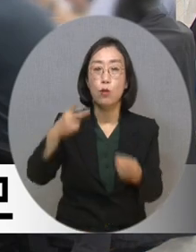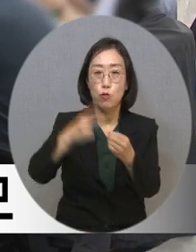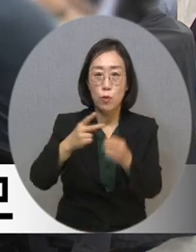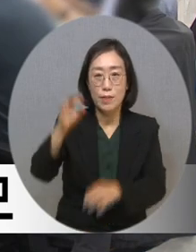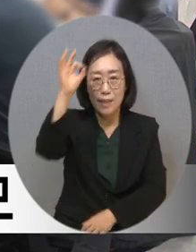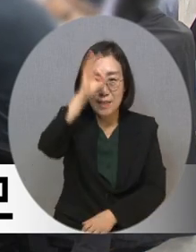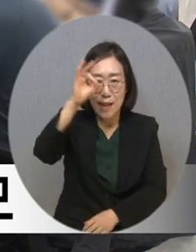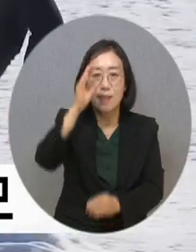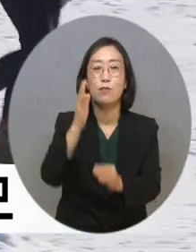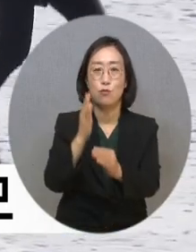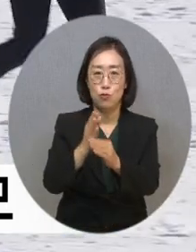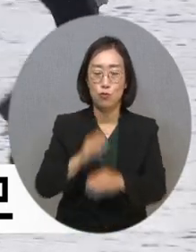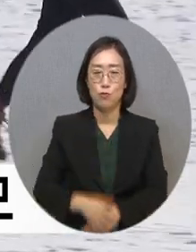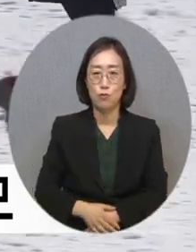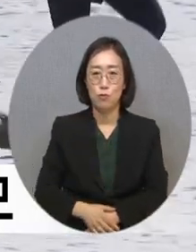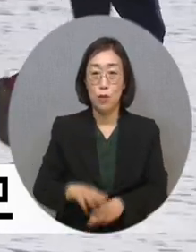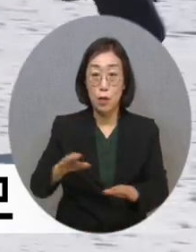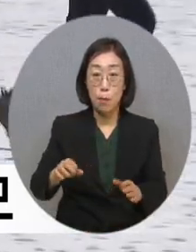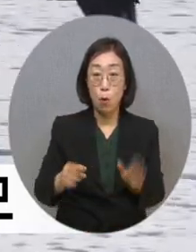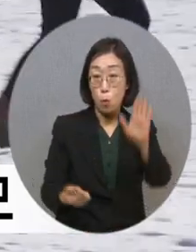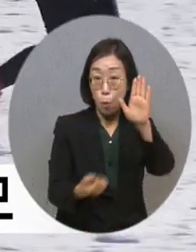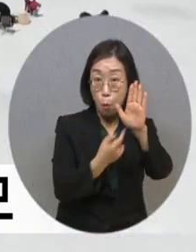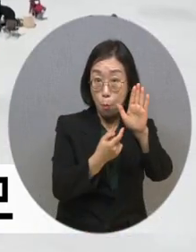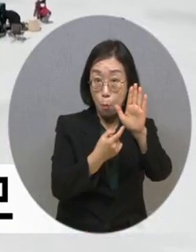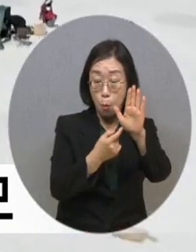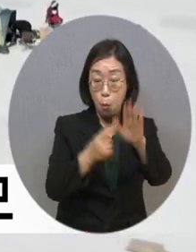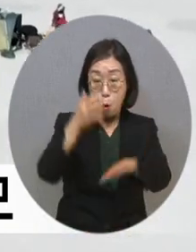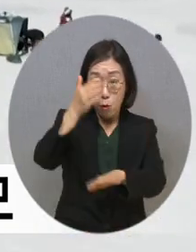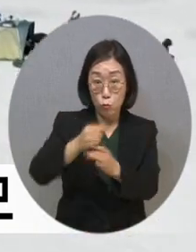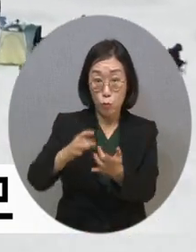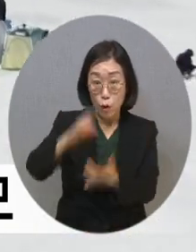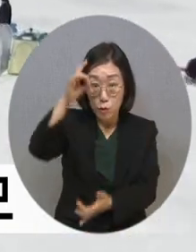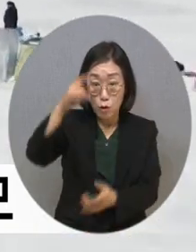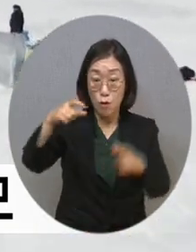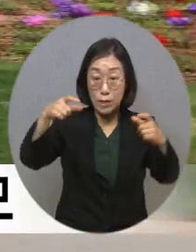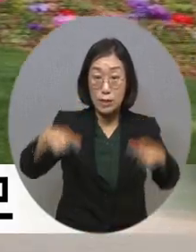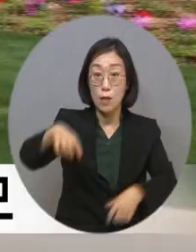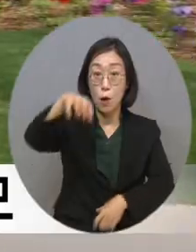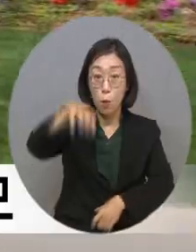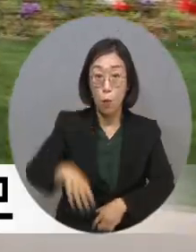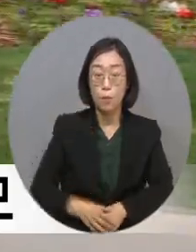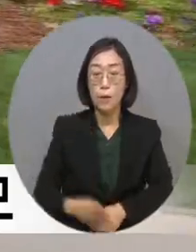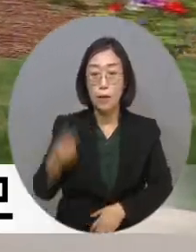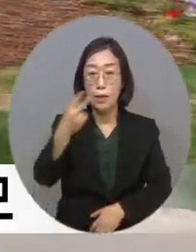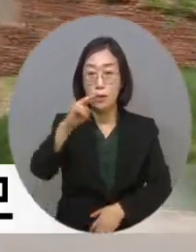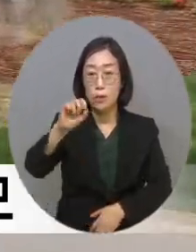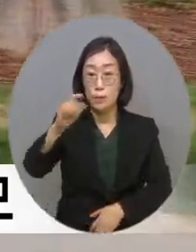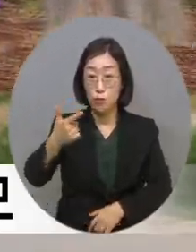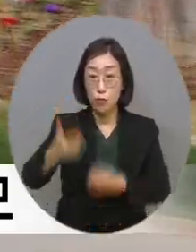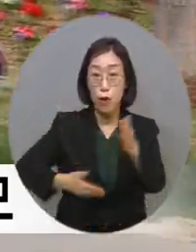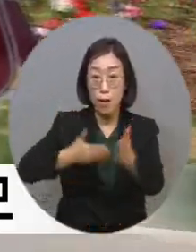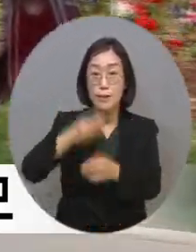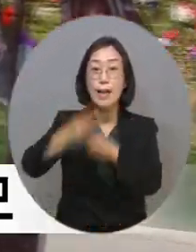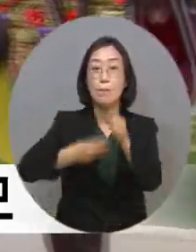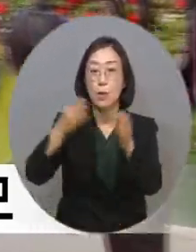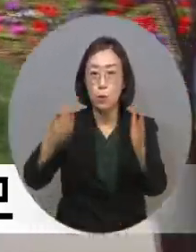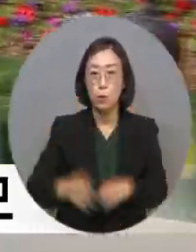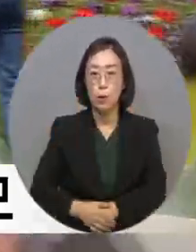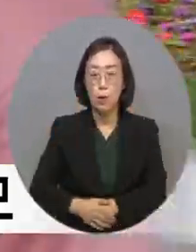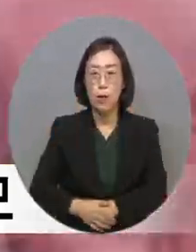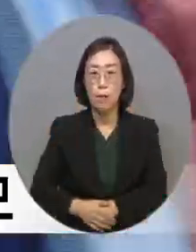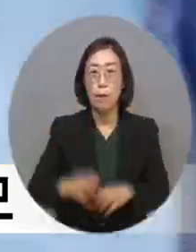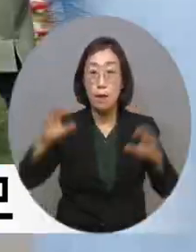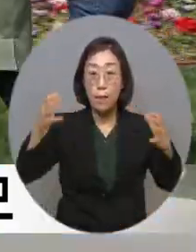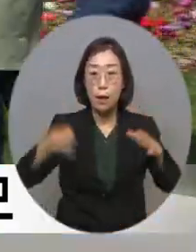새롭게 선정합니다 이번 공모로 최종 선정된 지자체에는 2026년까지 3년간 최대 국비